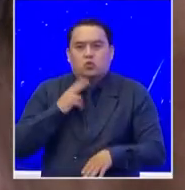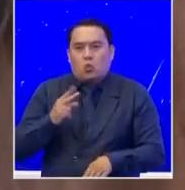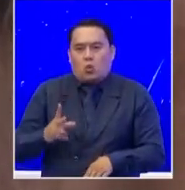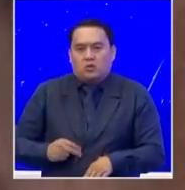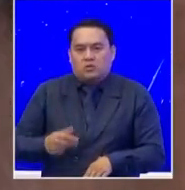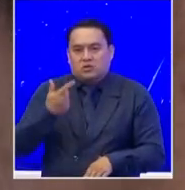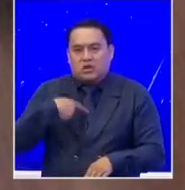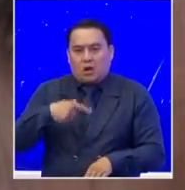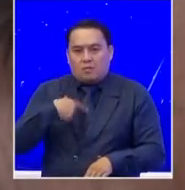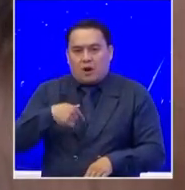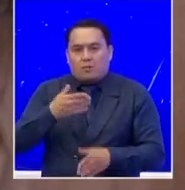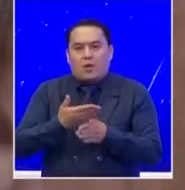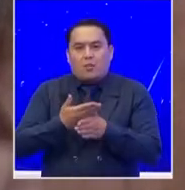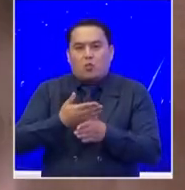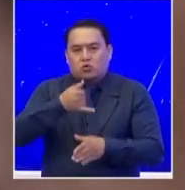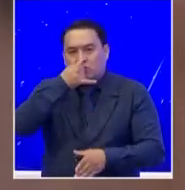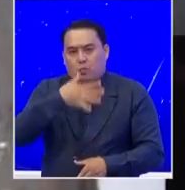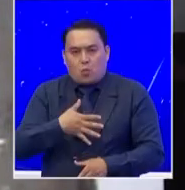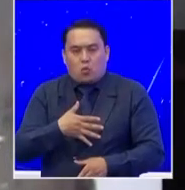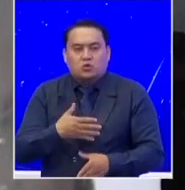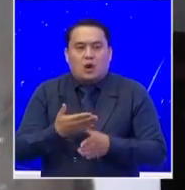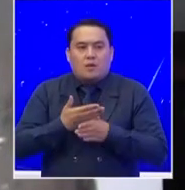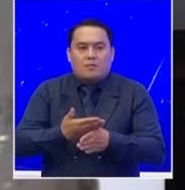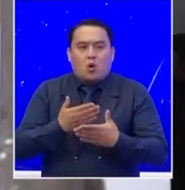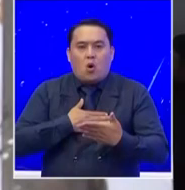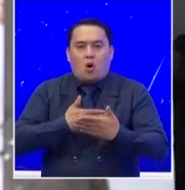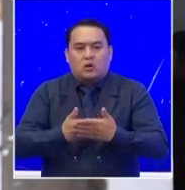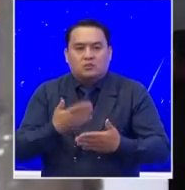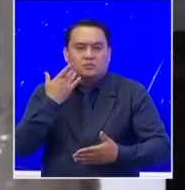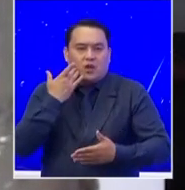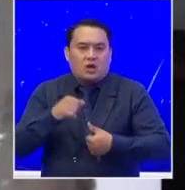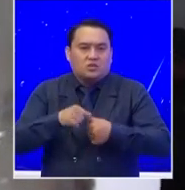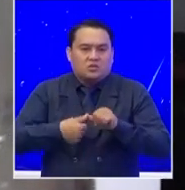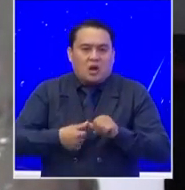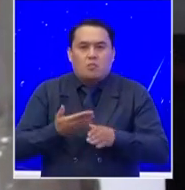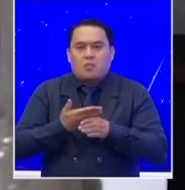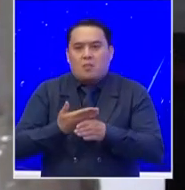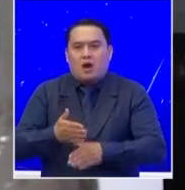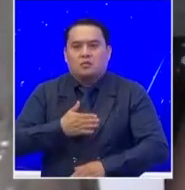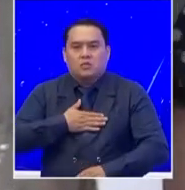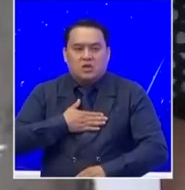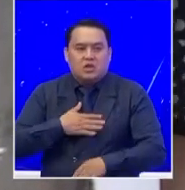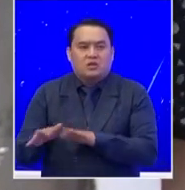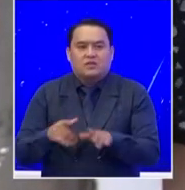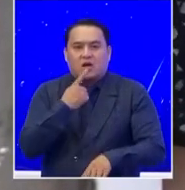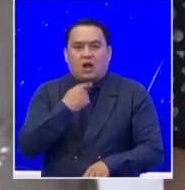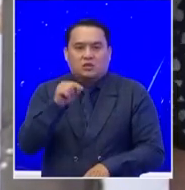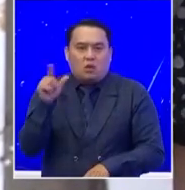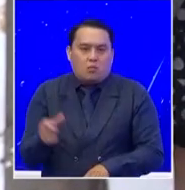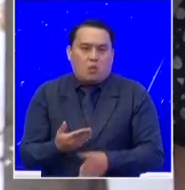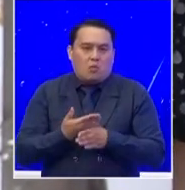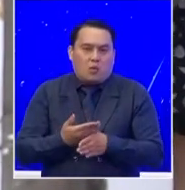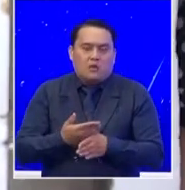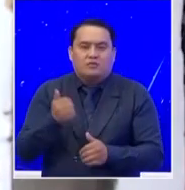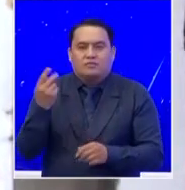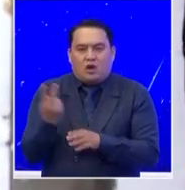себе помочь не может, не то что мне. Спасибо волонтерам и властям, они постоянно приезжают и помогают мне. Движение «Красный полумесяц» помогает мне